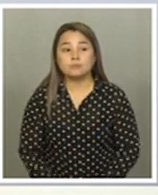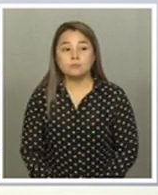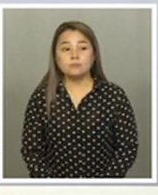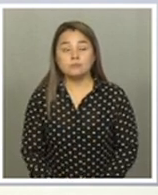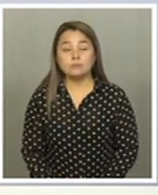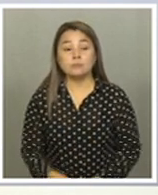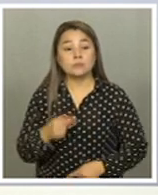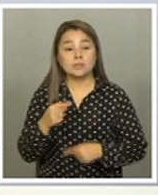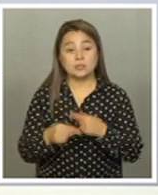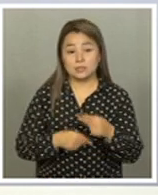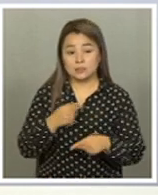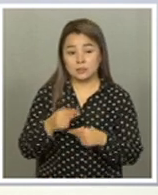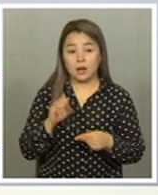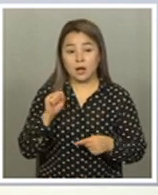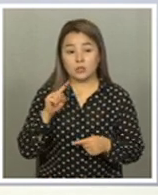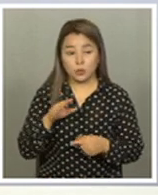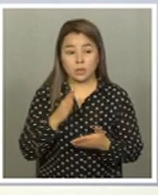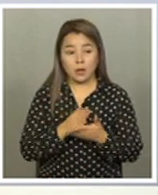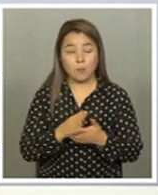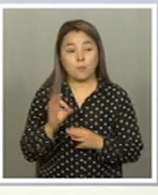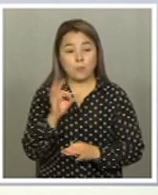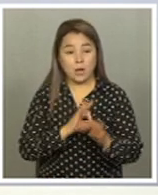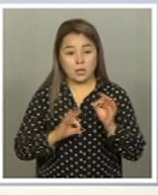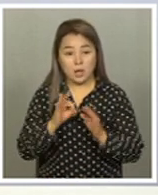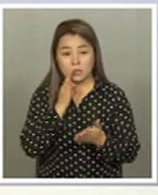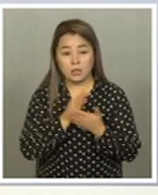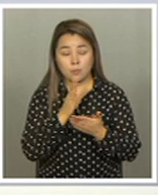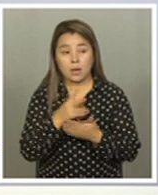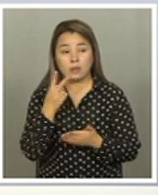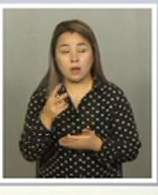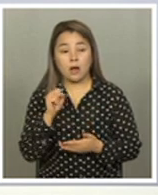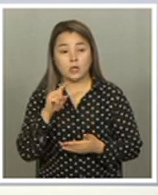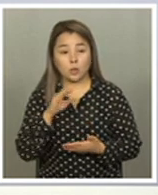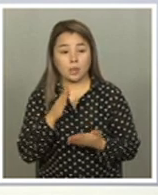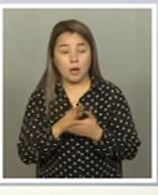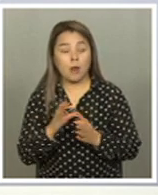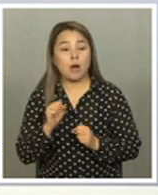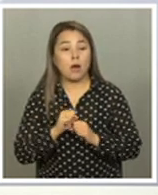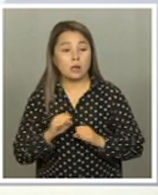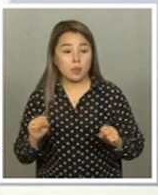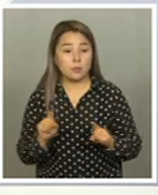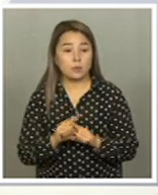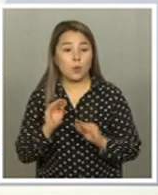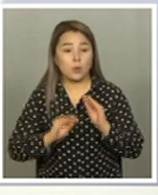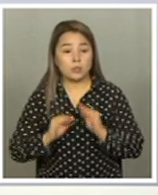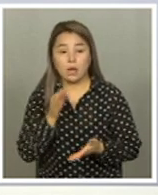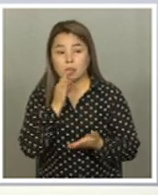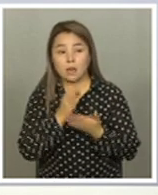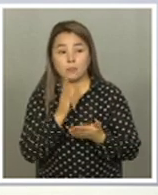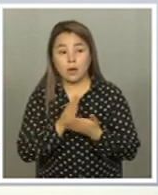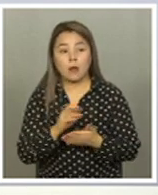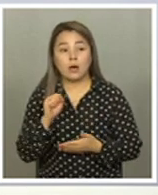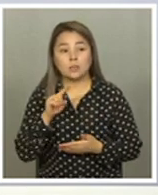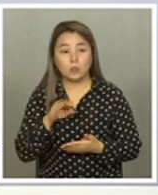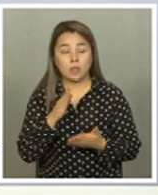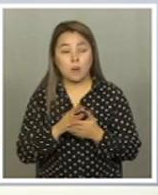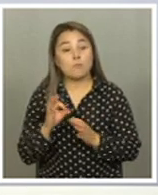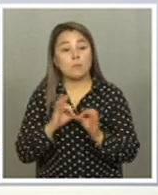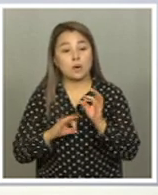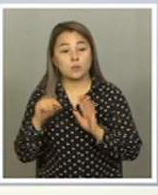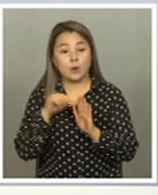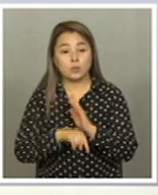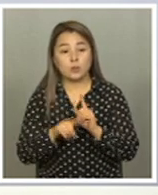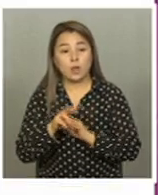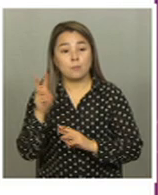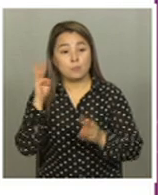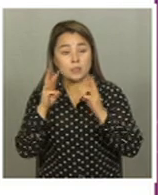Келесі азот молекуласы екі азот атомдарынан құралған. Азот молекуласының шар өзекті моделінің